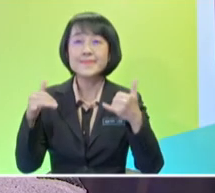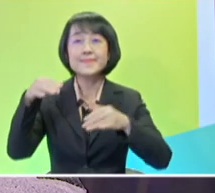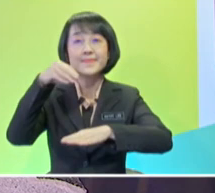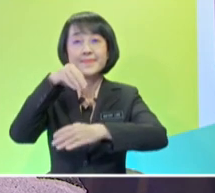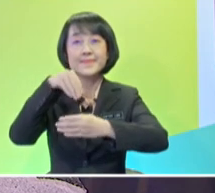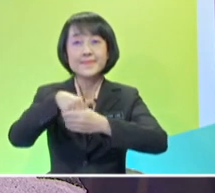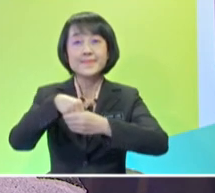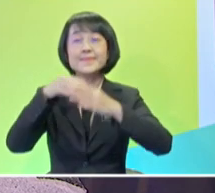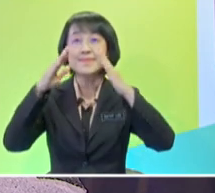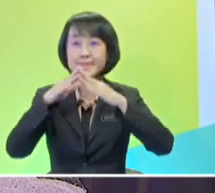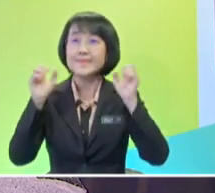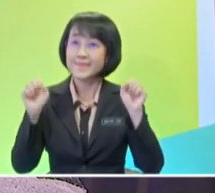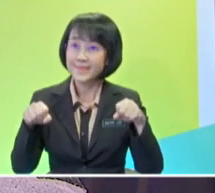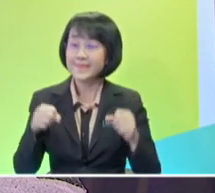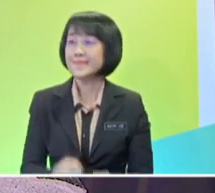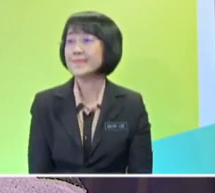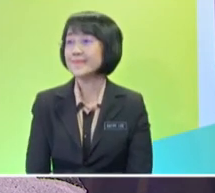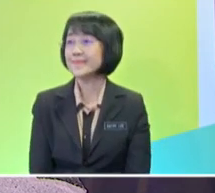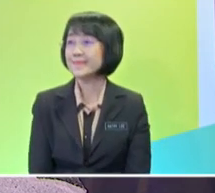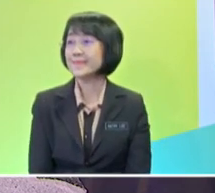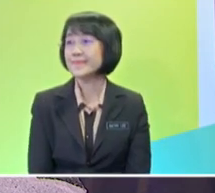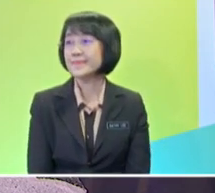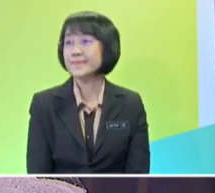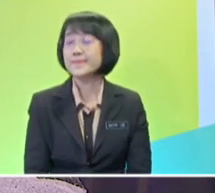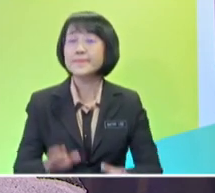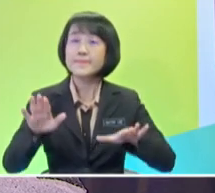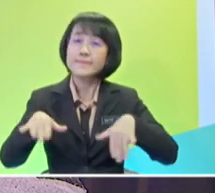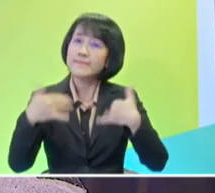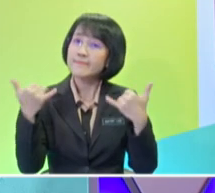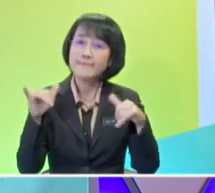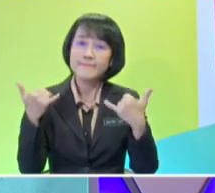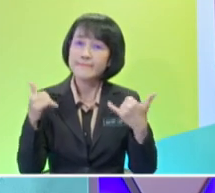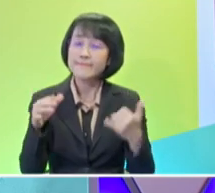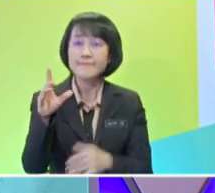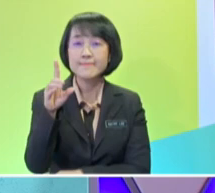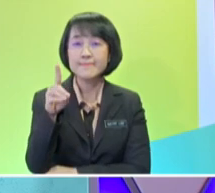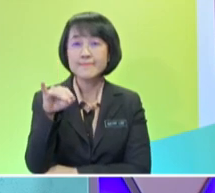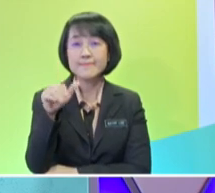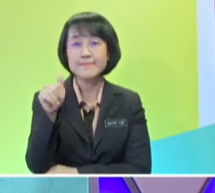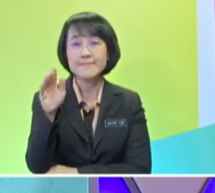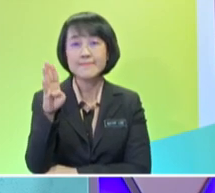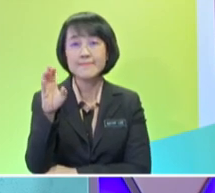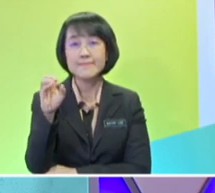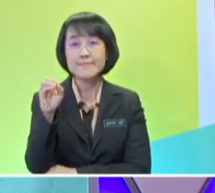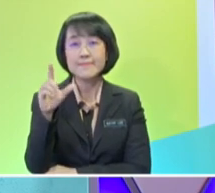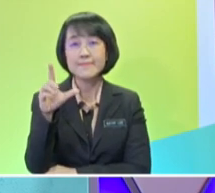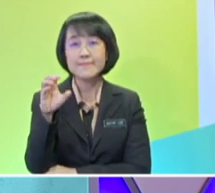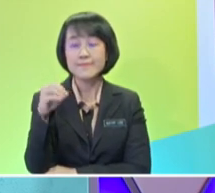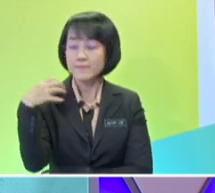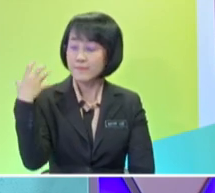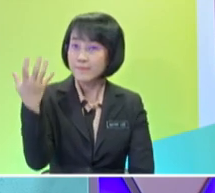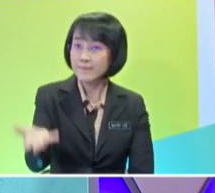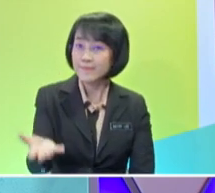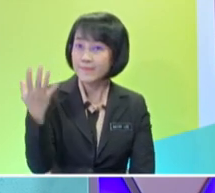Oke dan seterusnya Bagaimana caranya adalah Yoyo maksud saya tadi Yoyo perlu diikat kepada